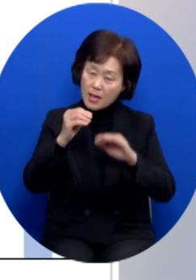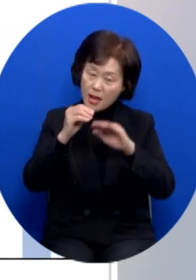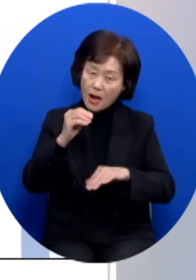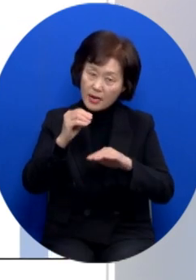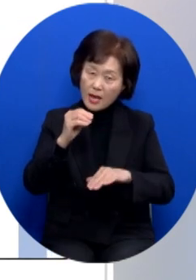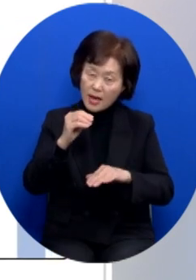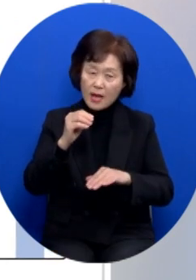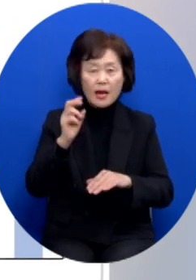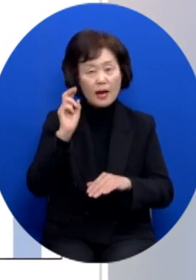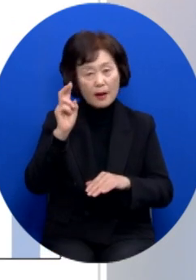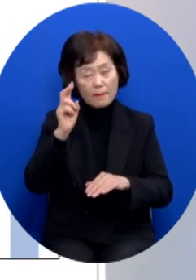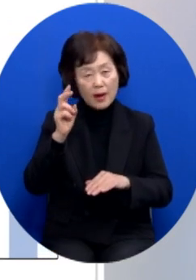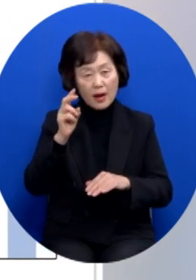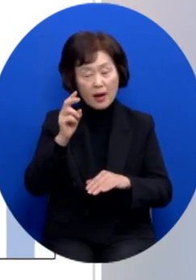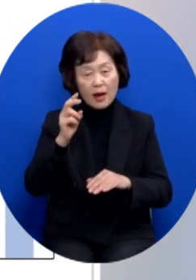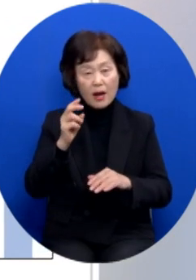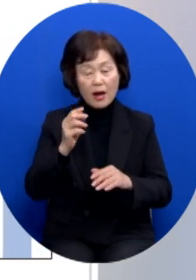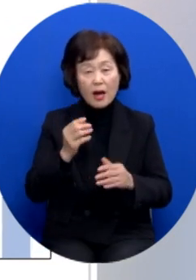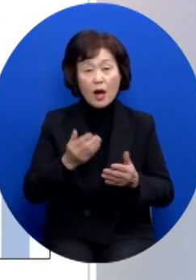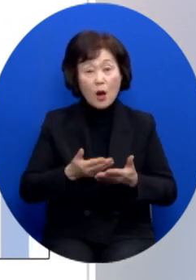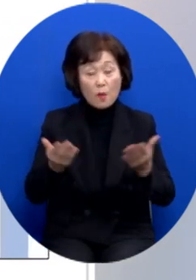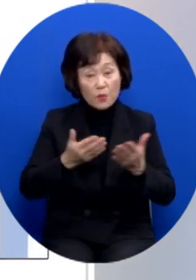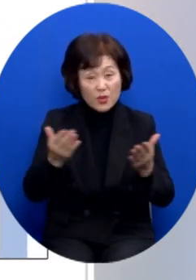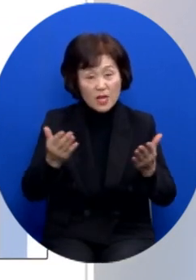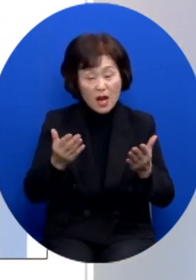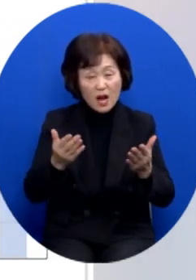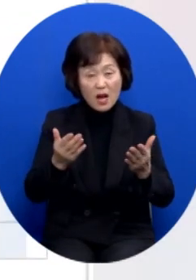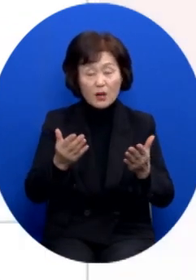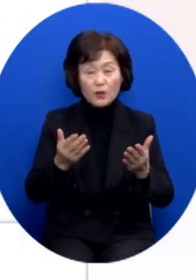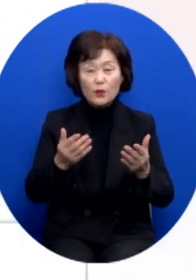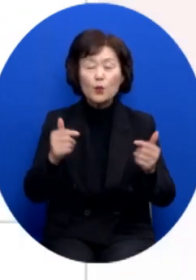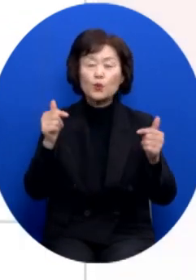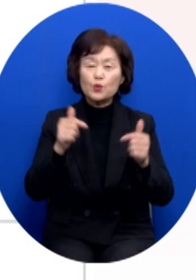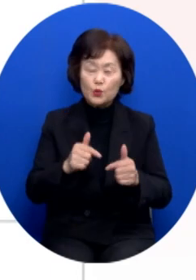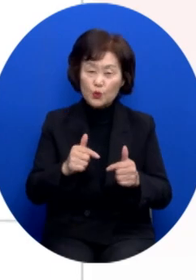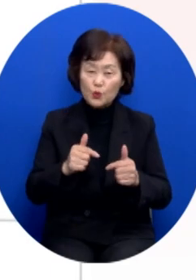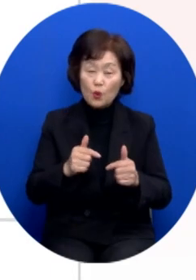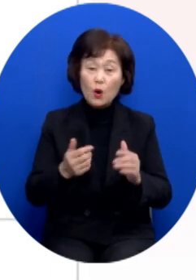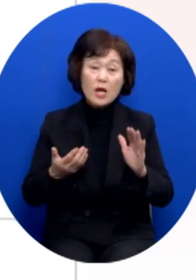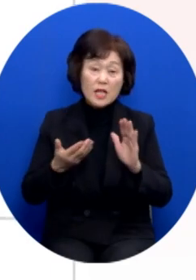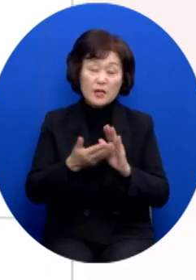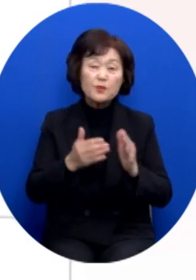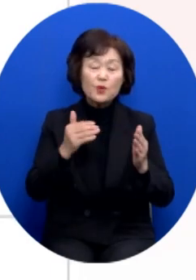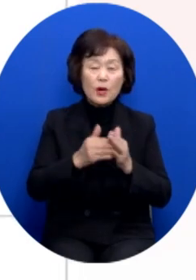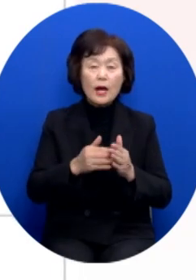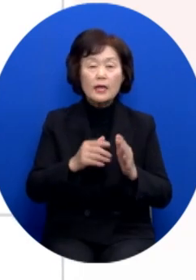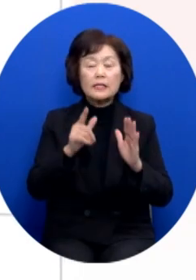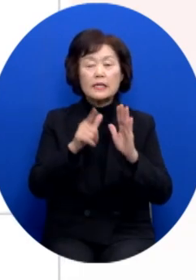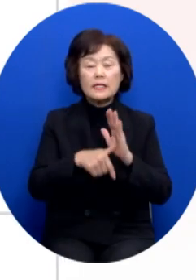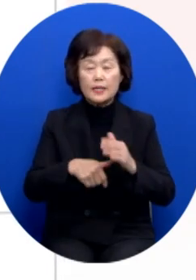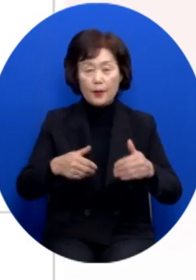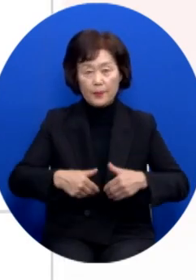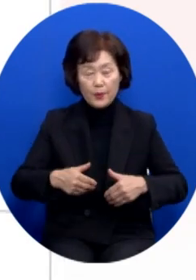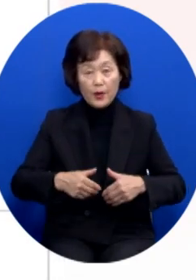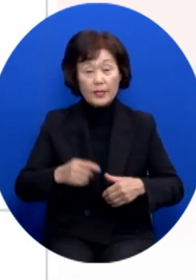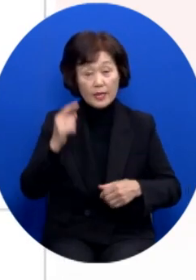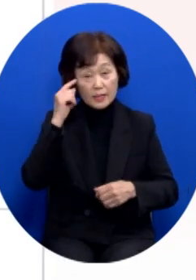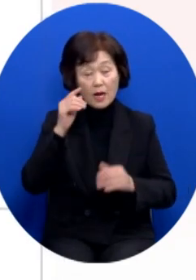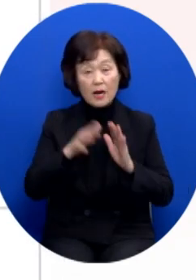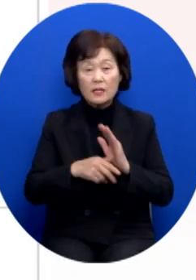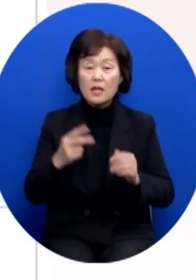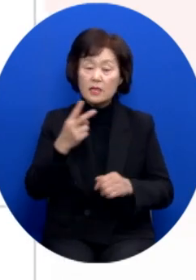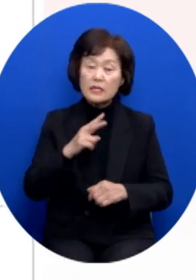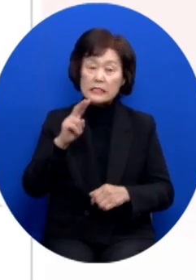전망되는 한편 분양 물량이 급감하고 분양부터 입주까지 시간이 걸린다는 점 등을 고려할 때 2026년